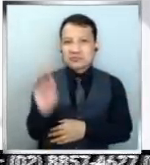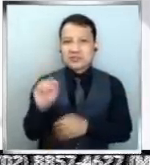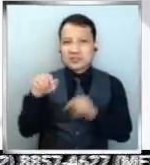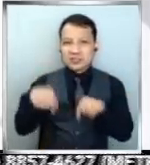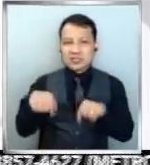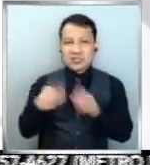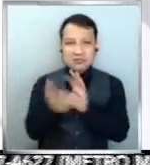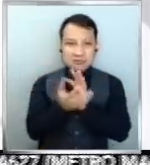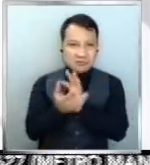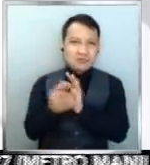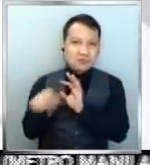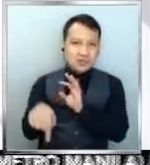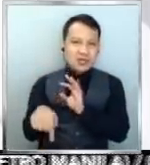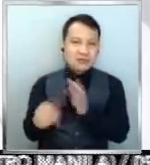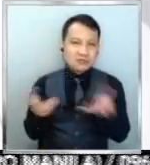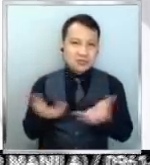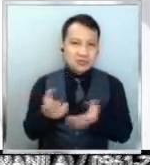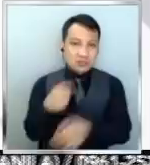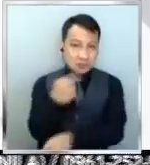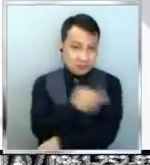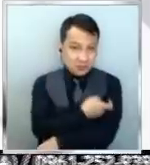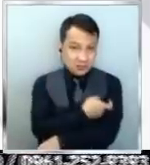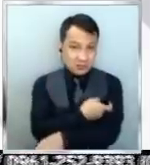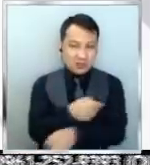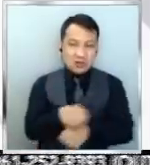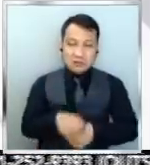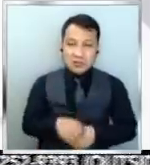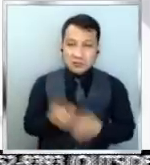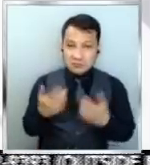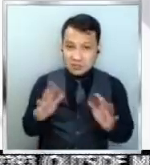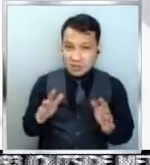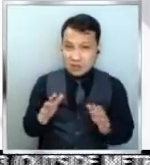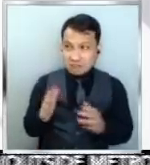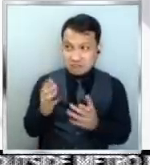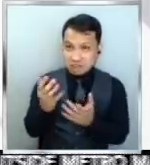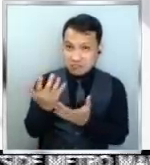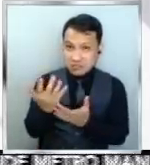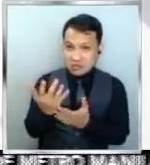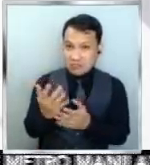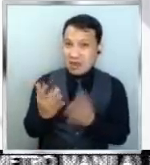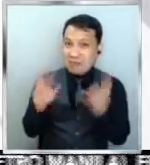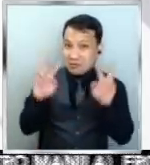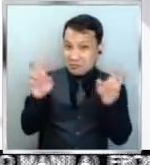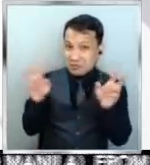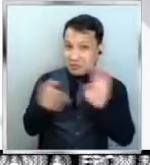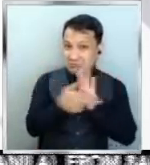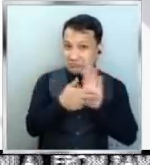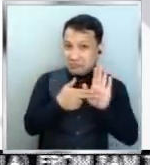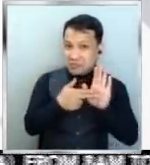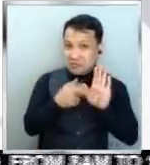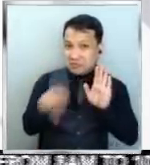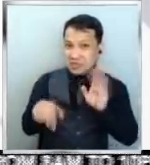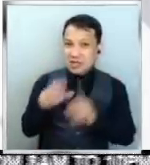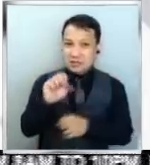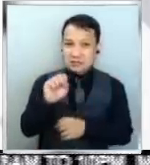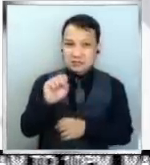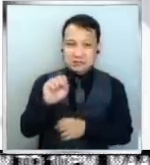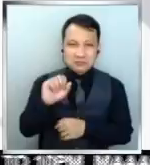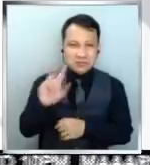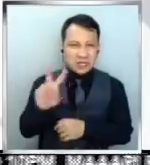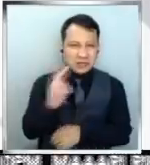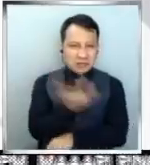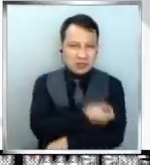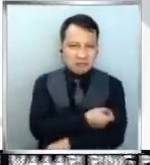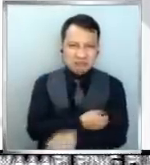community in vaccination. Hindi po kaya factor din kasi Sinovac po yung binabakuna no, natin? No, I don't think so.